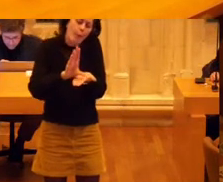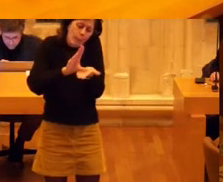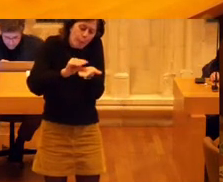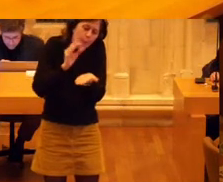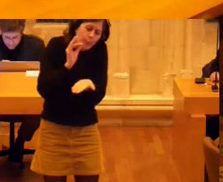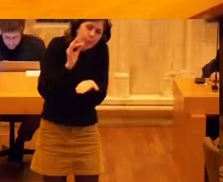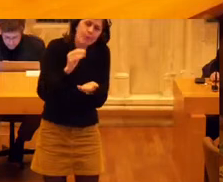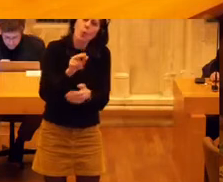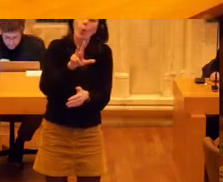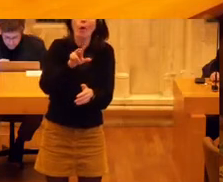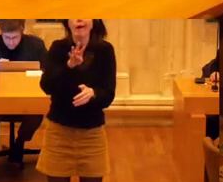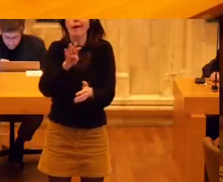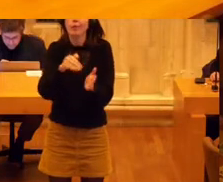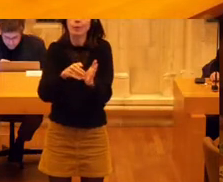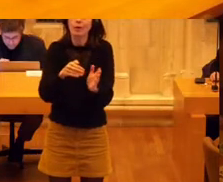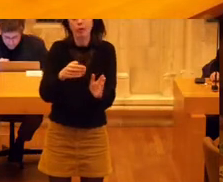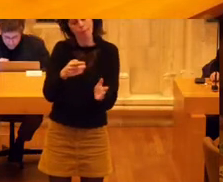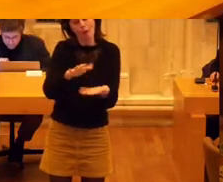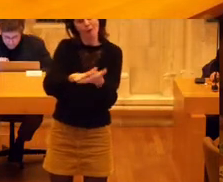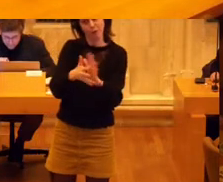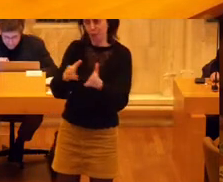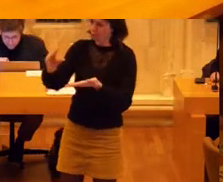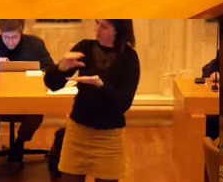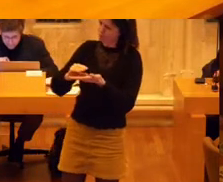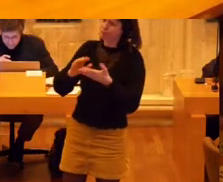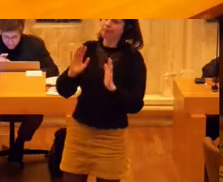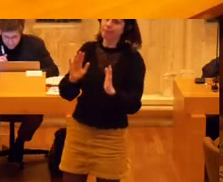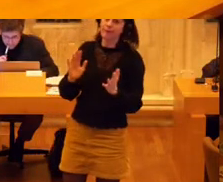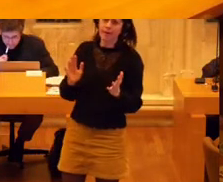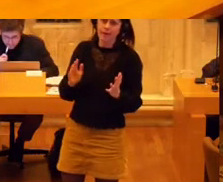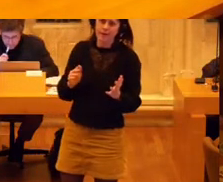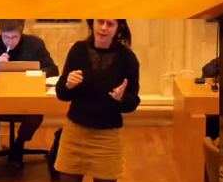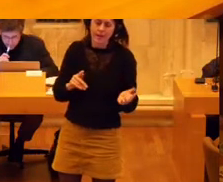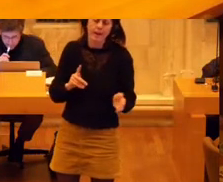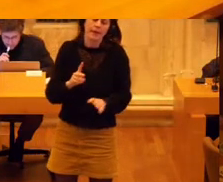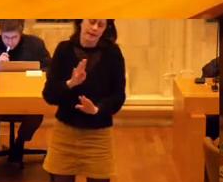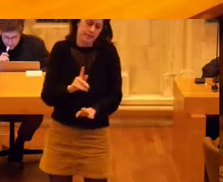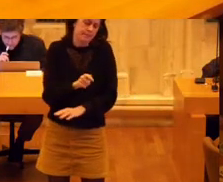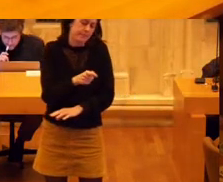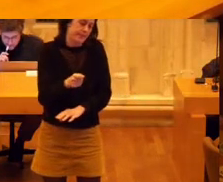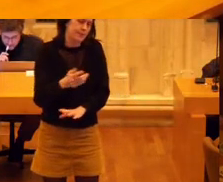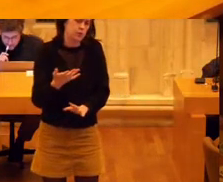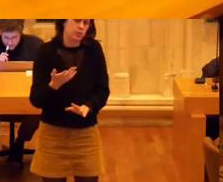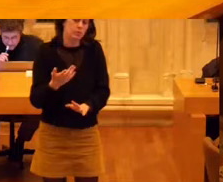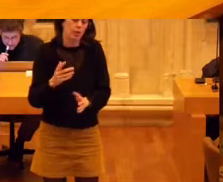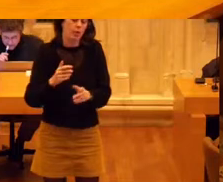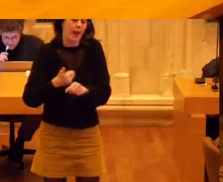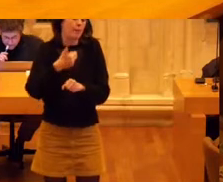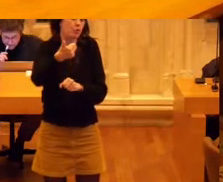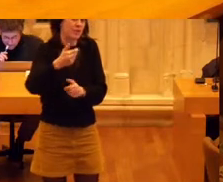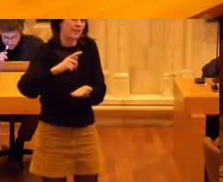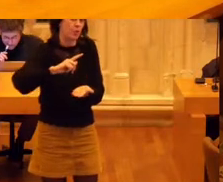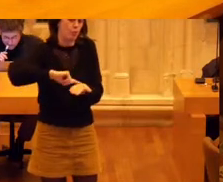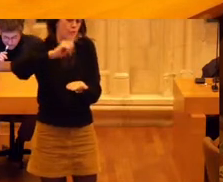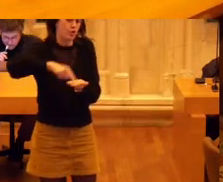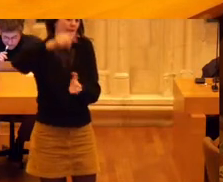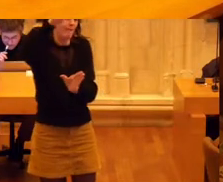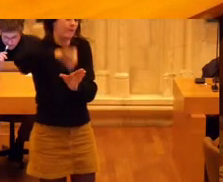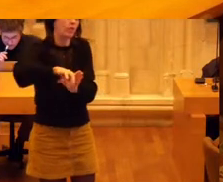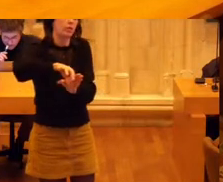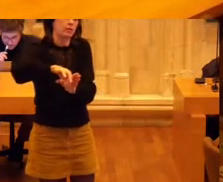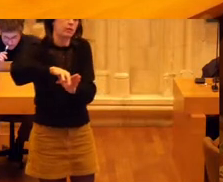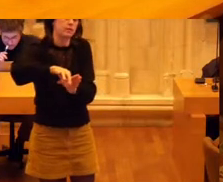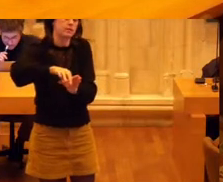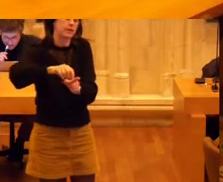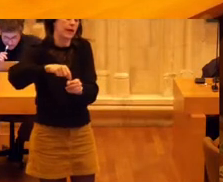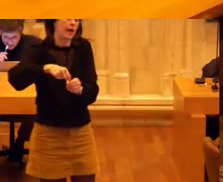une association, et qui par ailleurs sont évidemment sous réserve du vote du budget l'année prochaine, mais qu'on passera